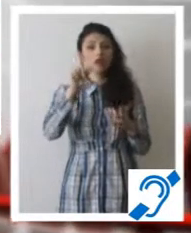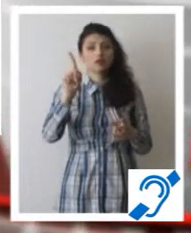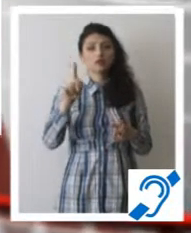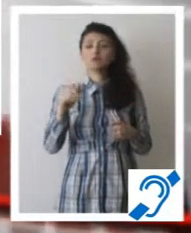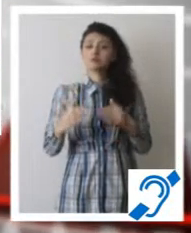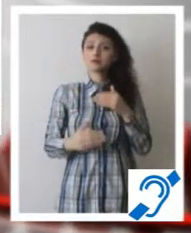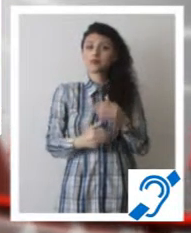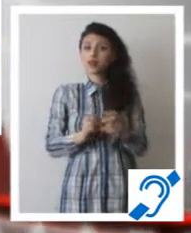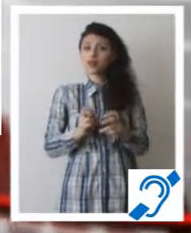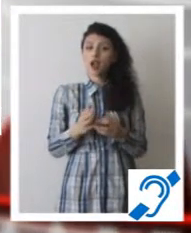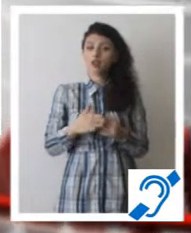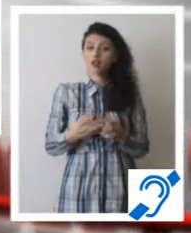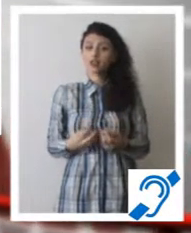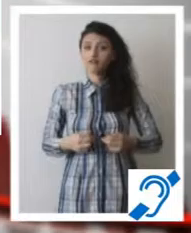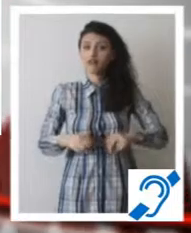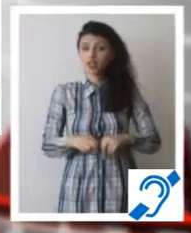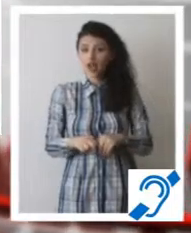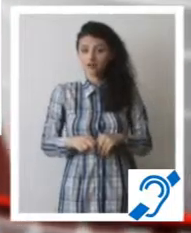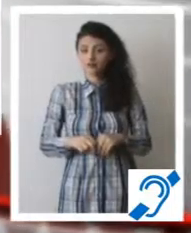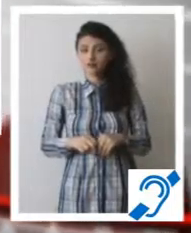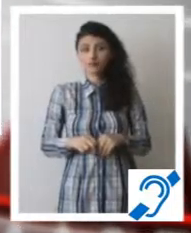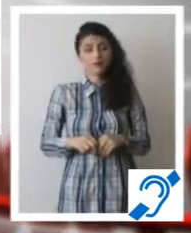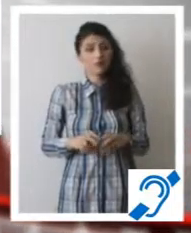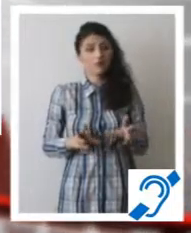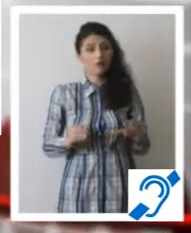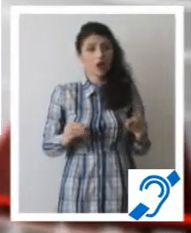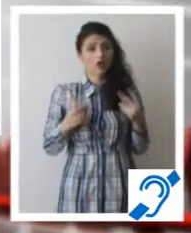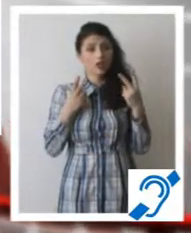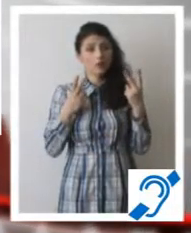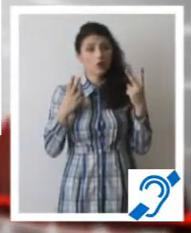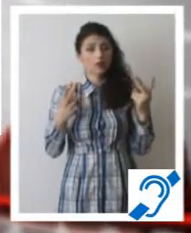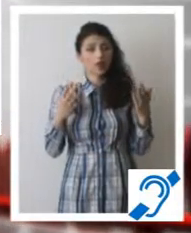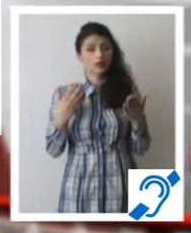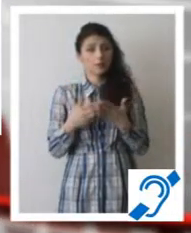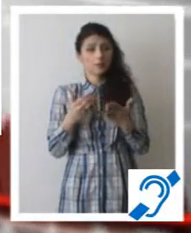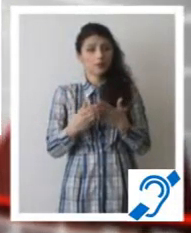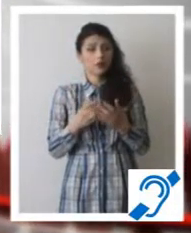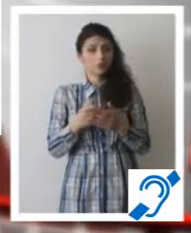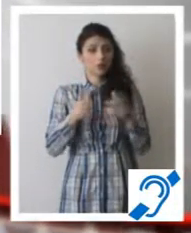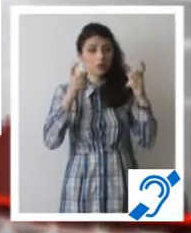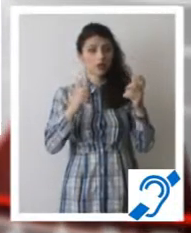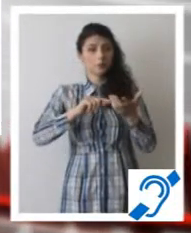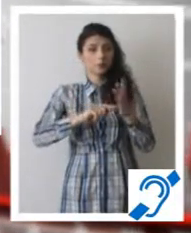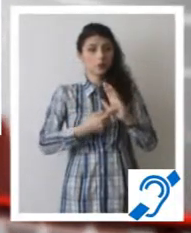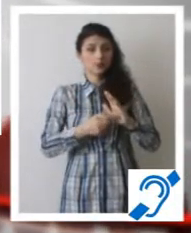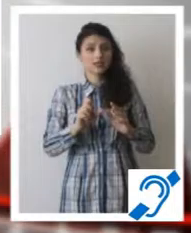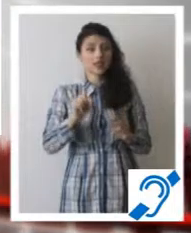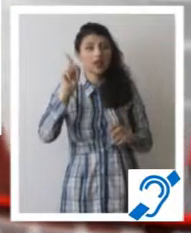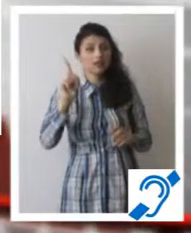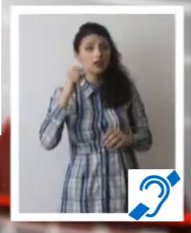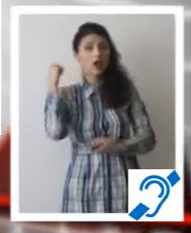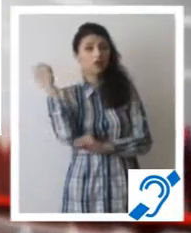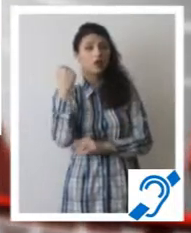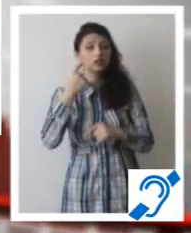o etapă înaintea finalului de sezon. Într-un meci foarte important pentru configurația clasamentului seriei D din